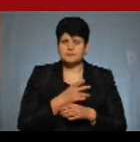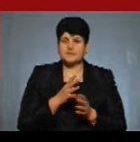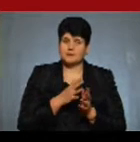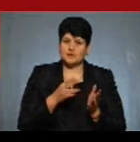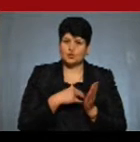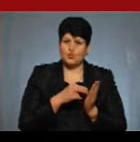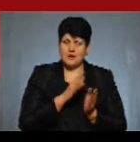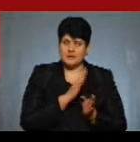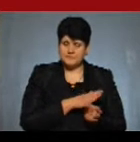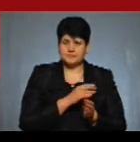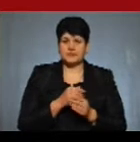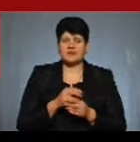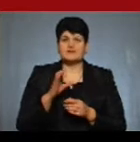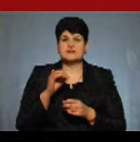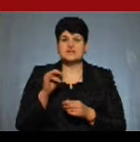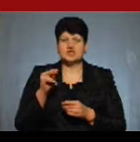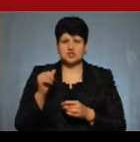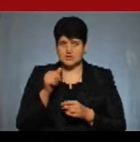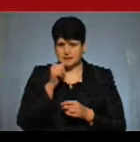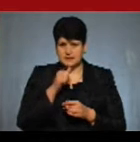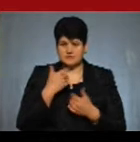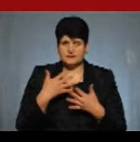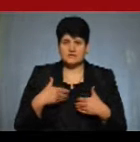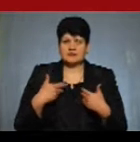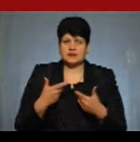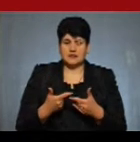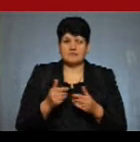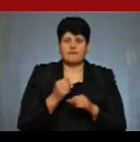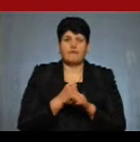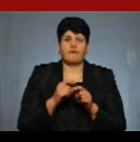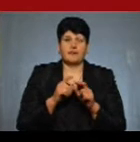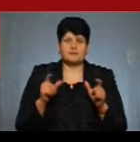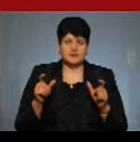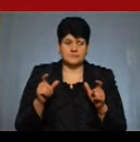щодо попиту на дані вакцини, в січні місяці так зверталися в аптечні заклади